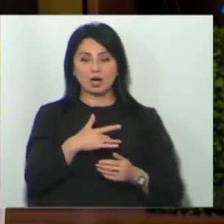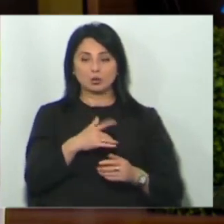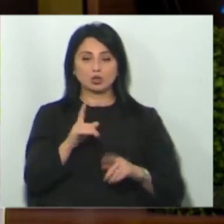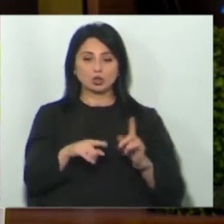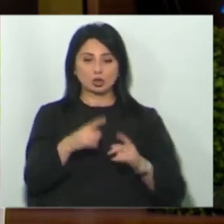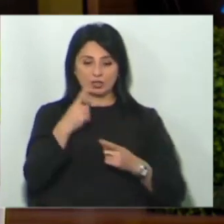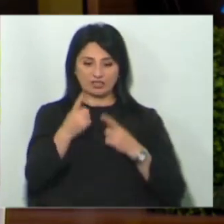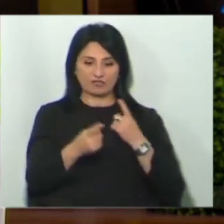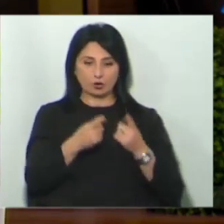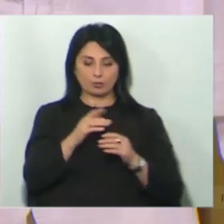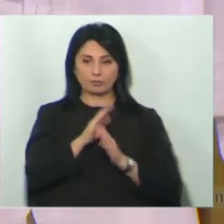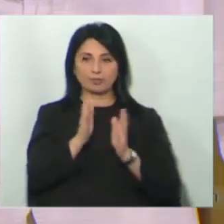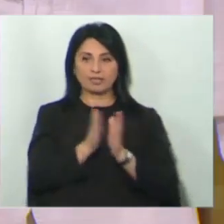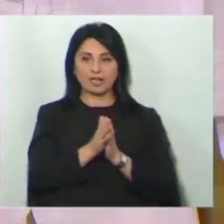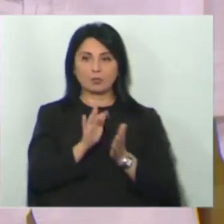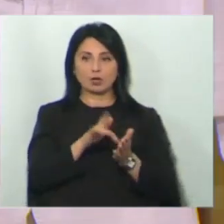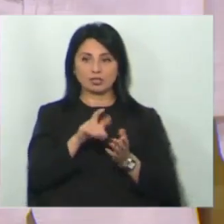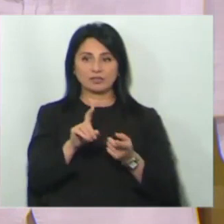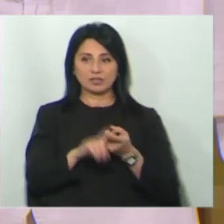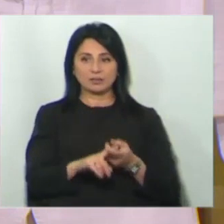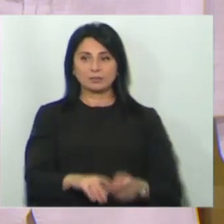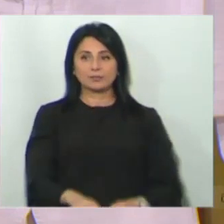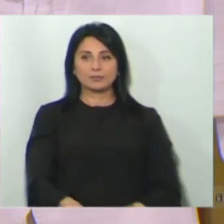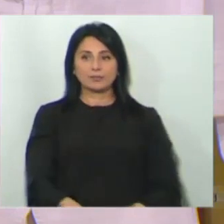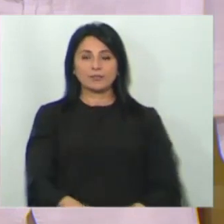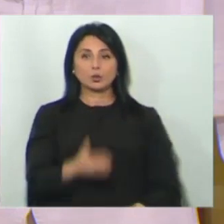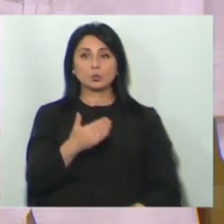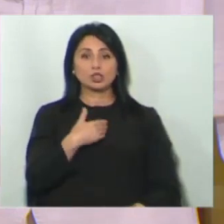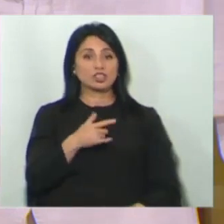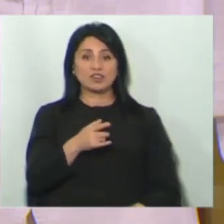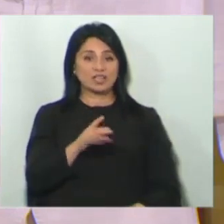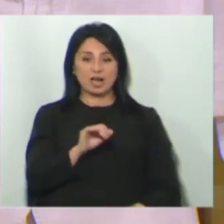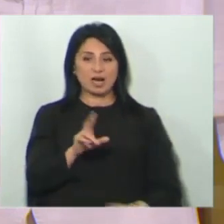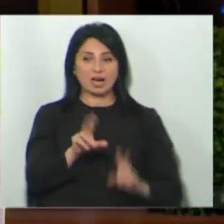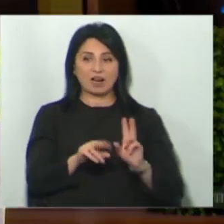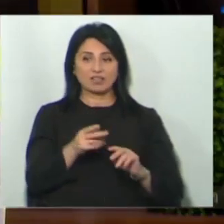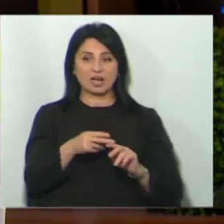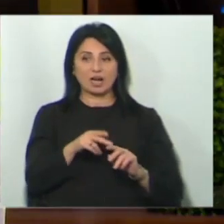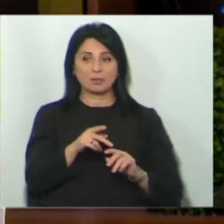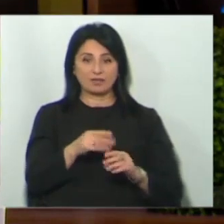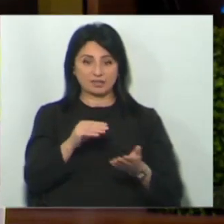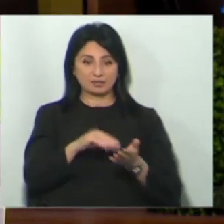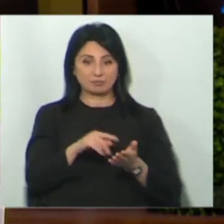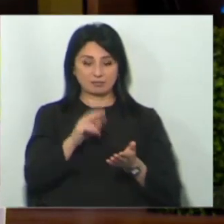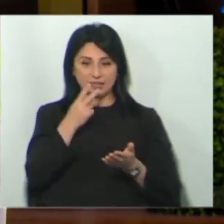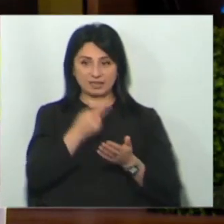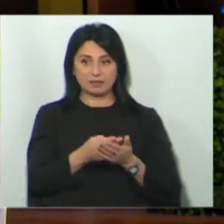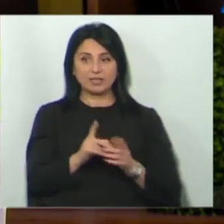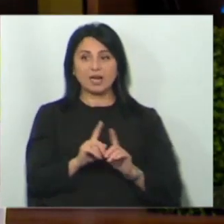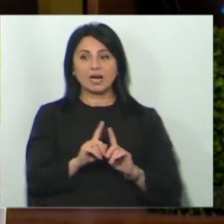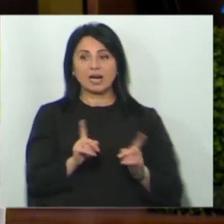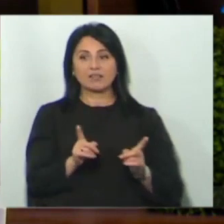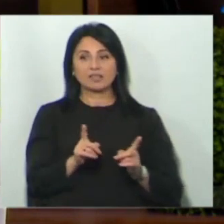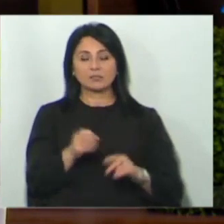ეს ზოგადი ინფორმაცია მთელ მოსახლეობას ახლობა დედამიწაზე. Თუ ჩვენ არ გავითვალისწინებთ აი ამ მითითებებს